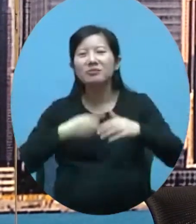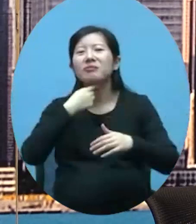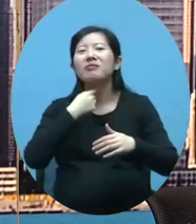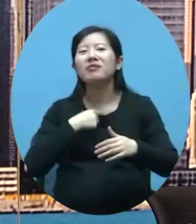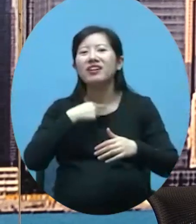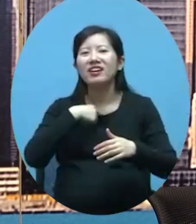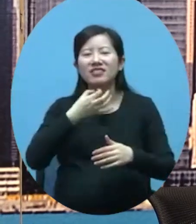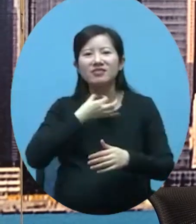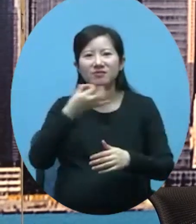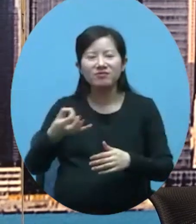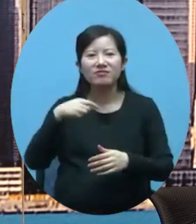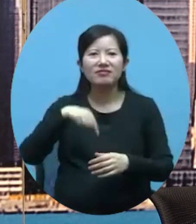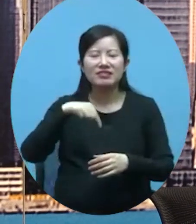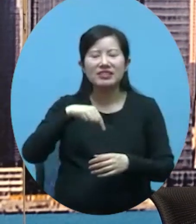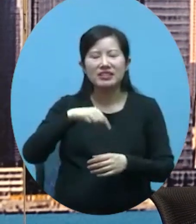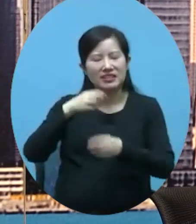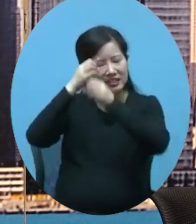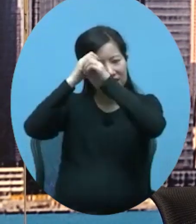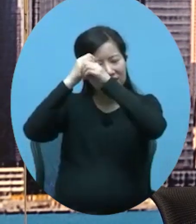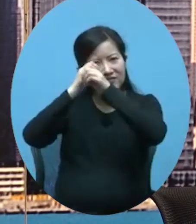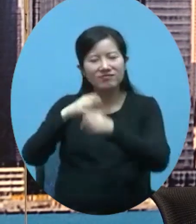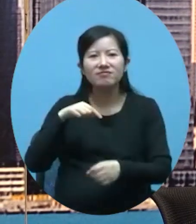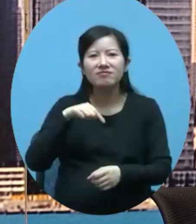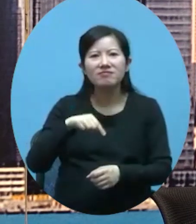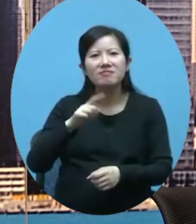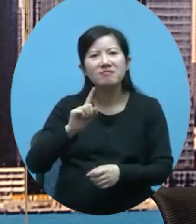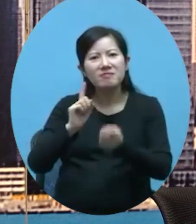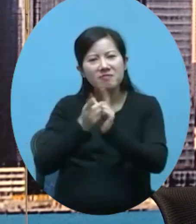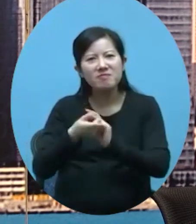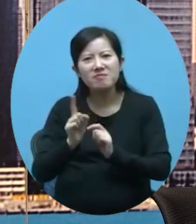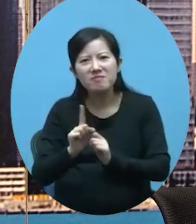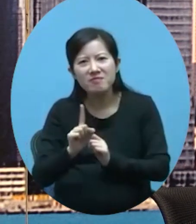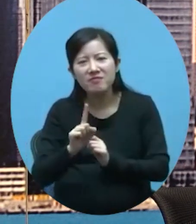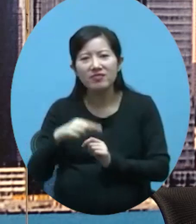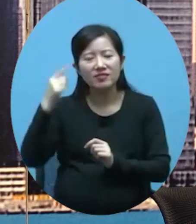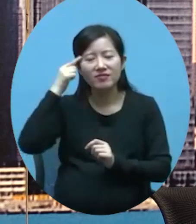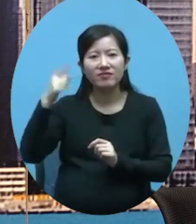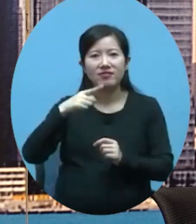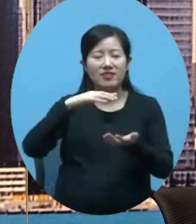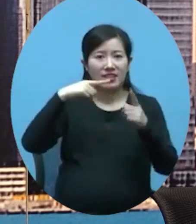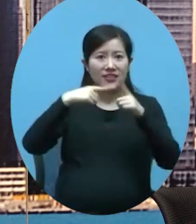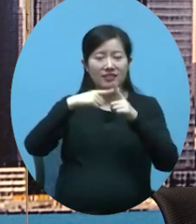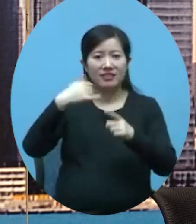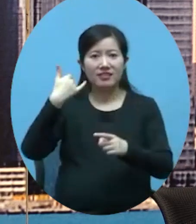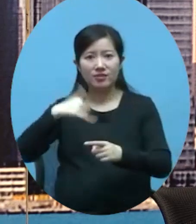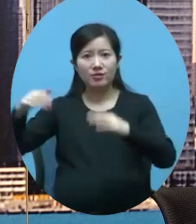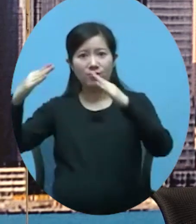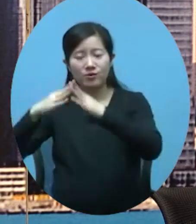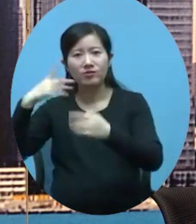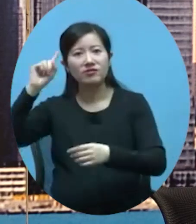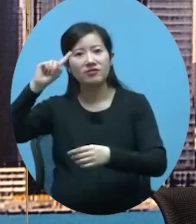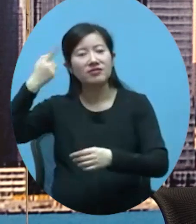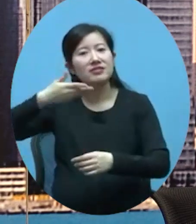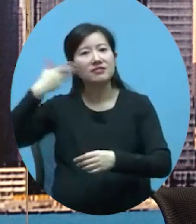那是甚麼來的呢其實就是我們希望病人回到家之後在第二天起床的時候